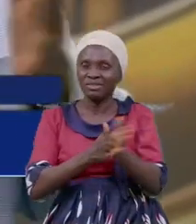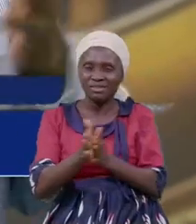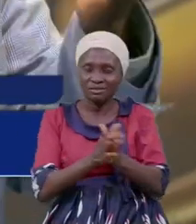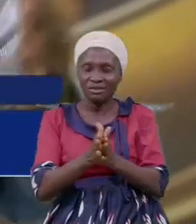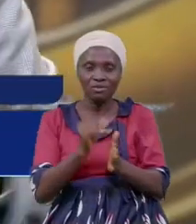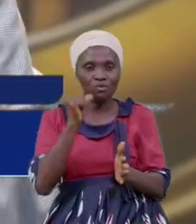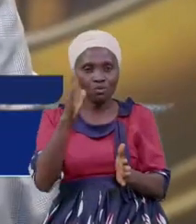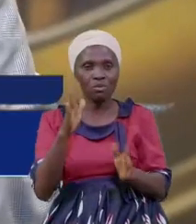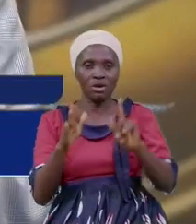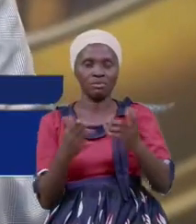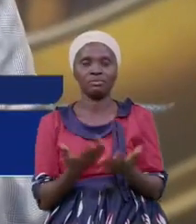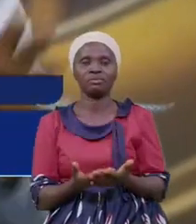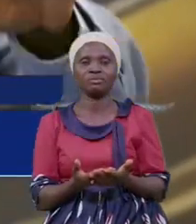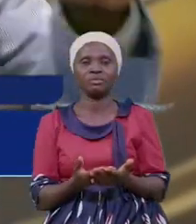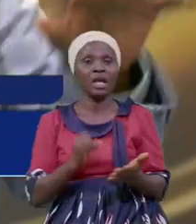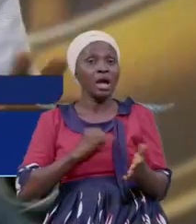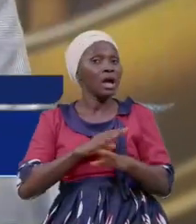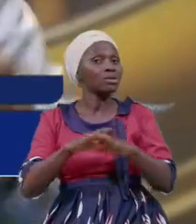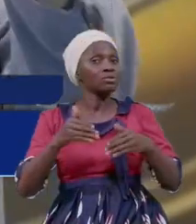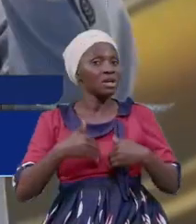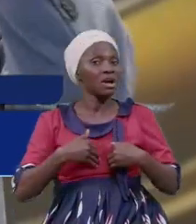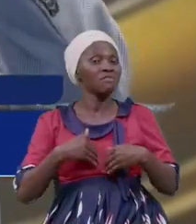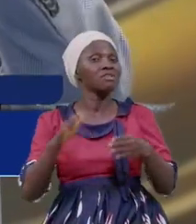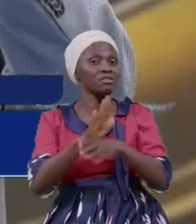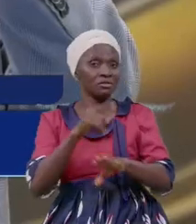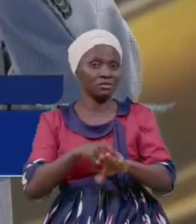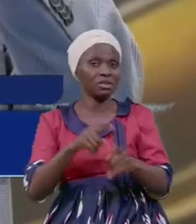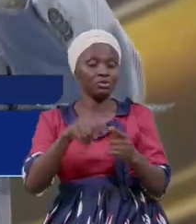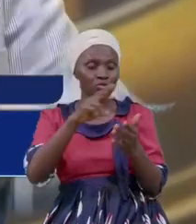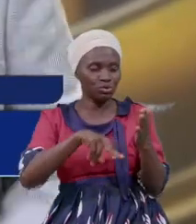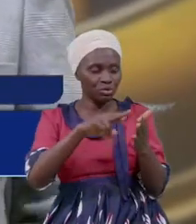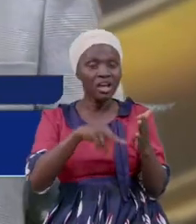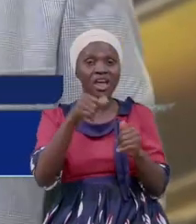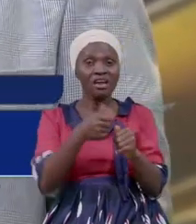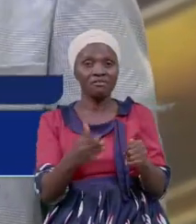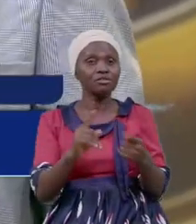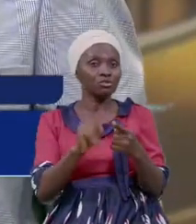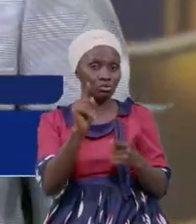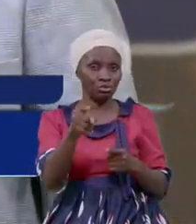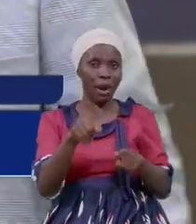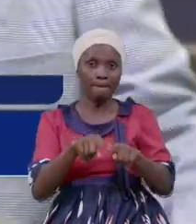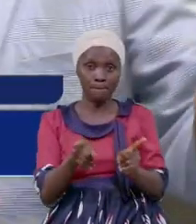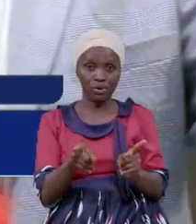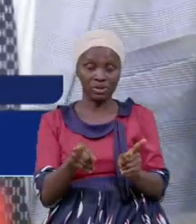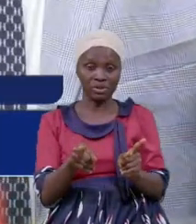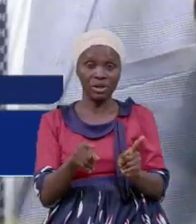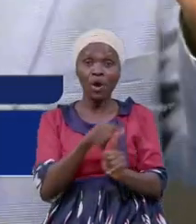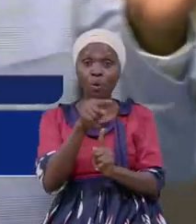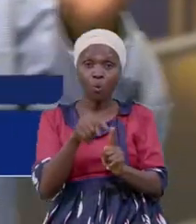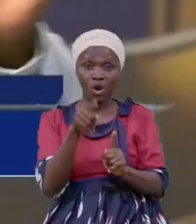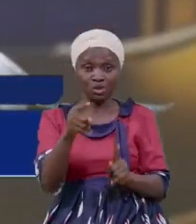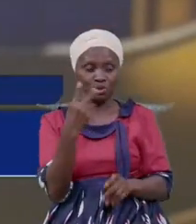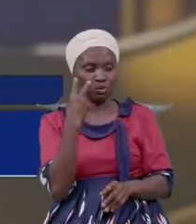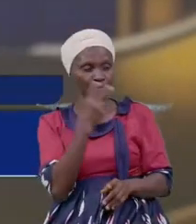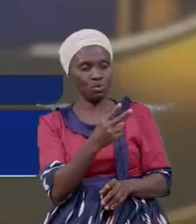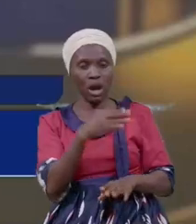par les valeurs je nai plus assez de temps pour vous lire toute chose mais quand